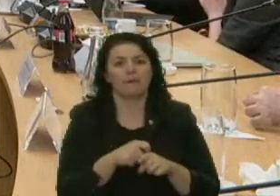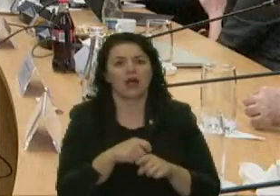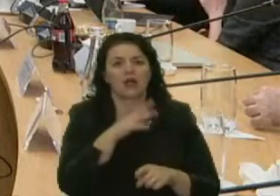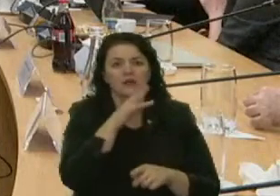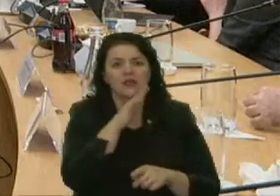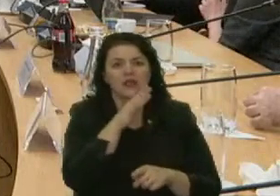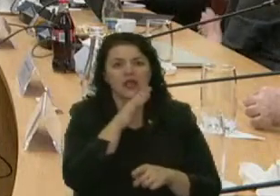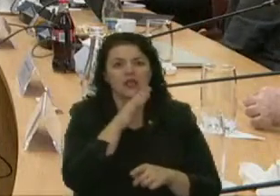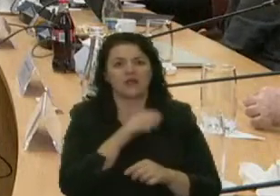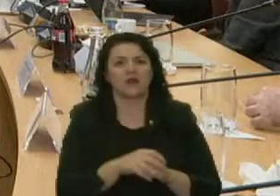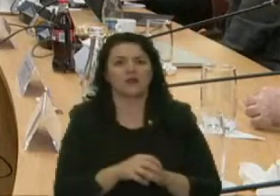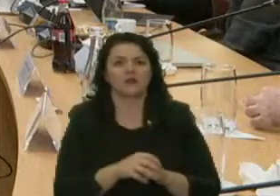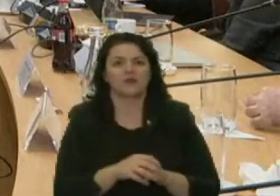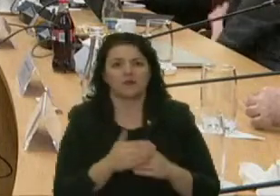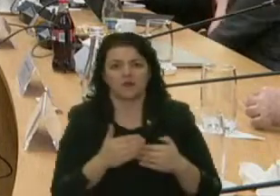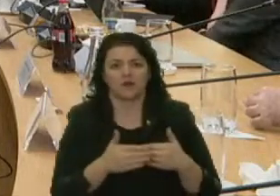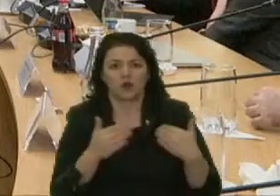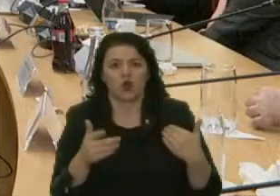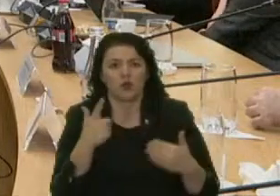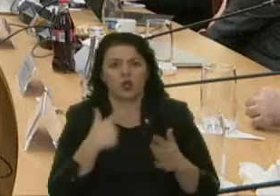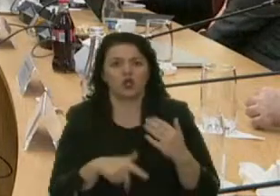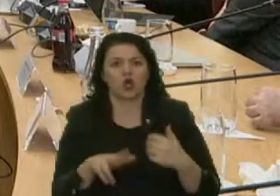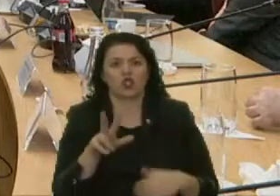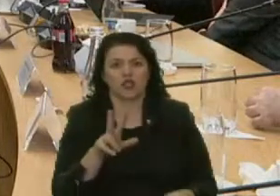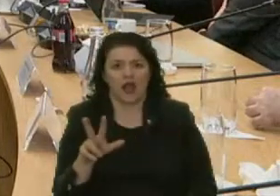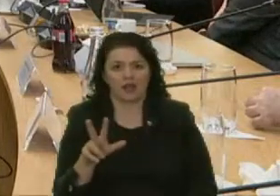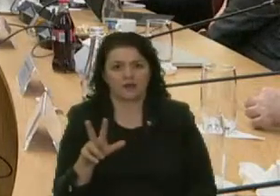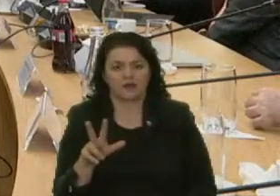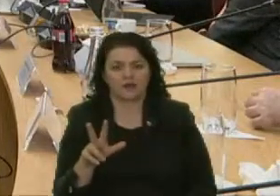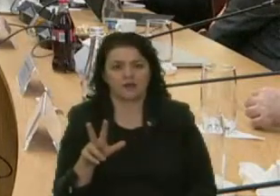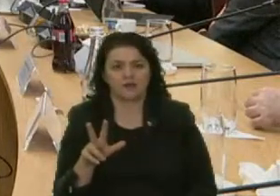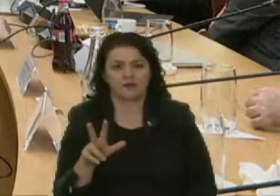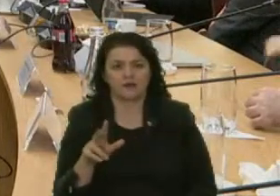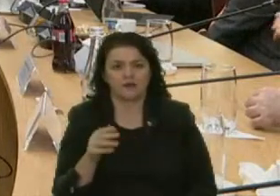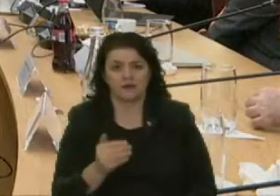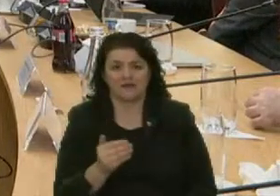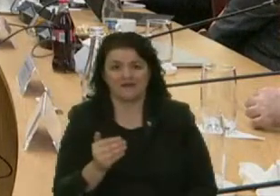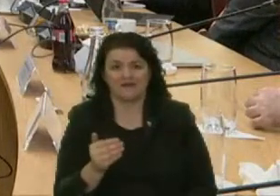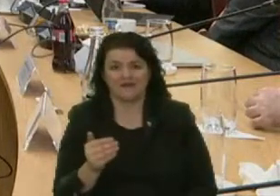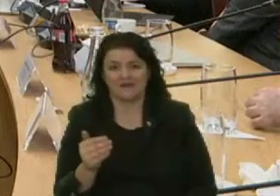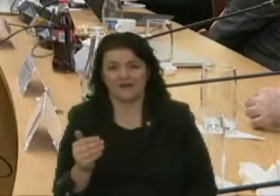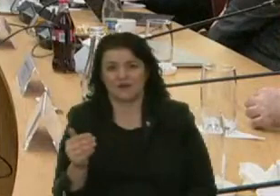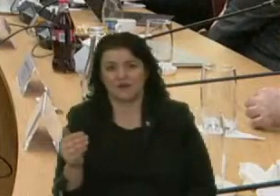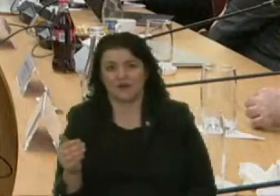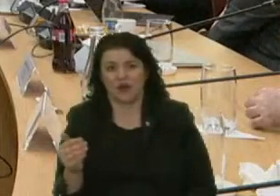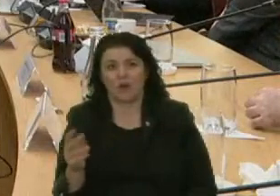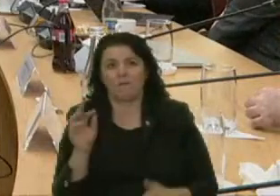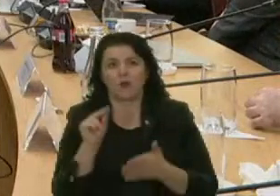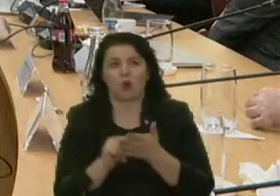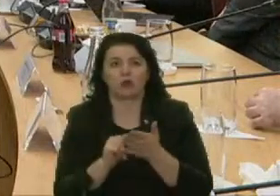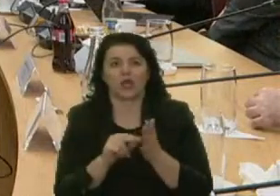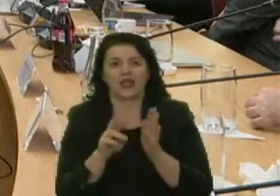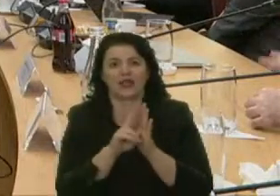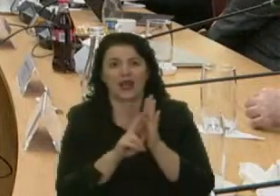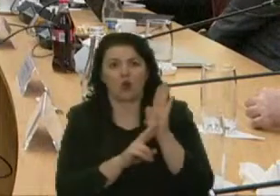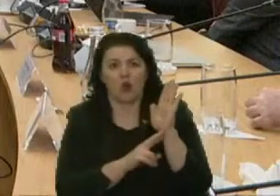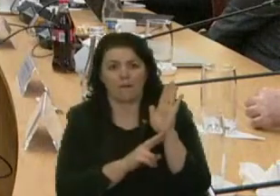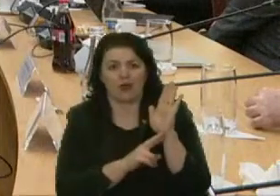Administrative 2020 3 suntem în 2024 și avem o propunere de